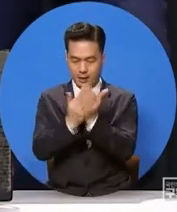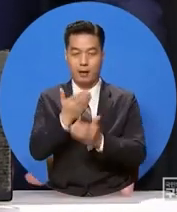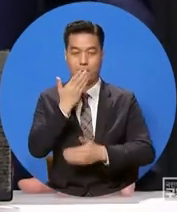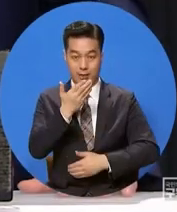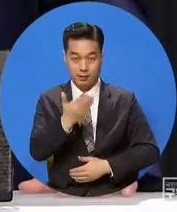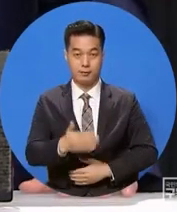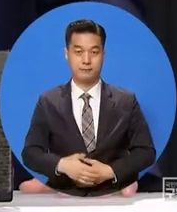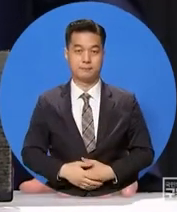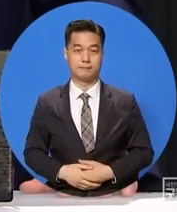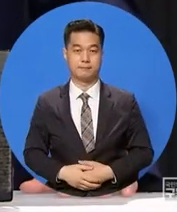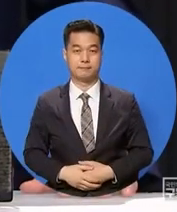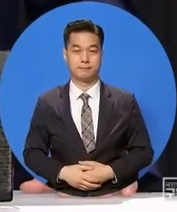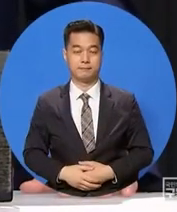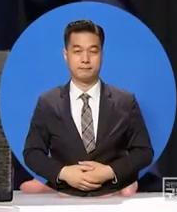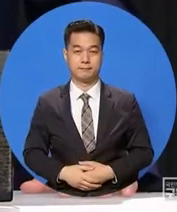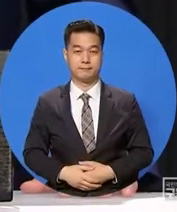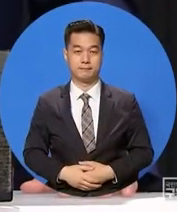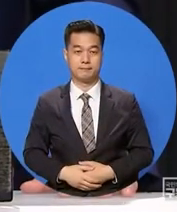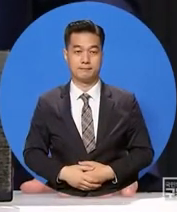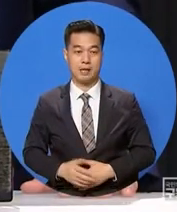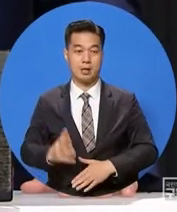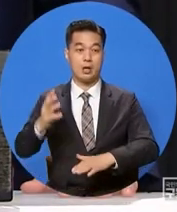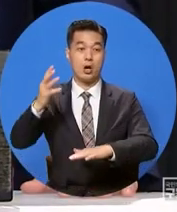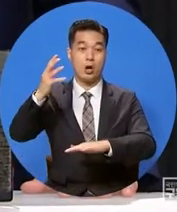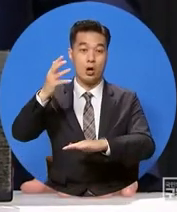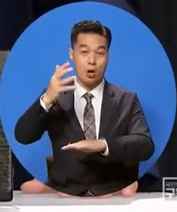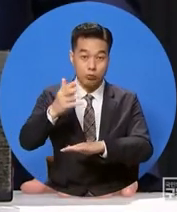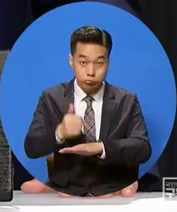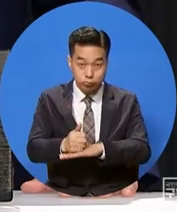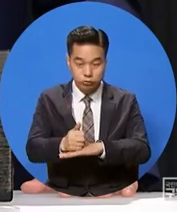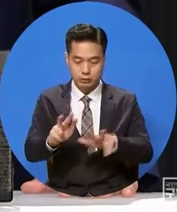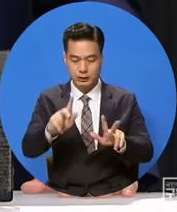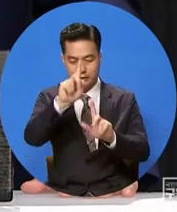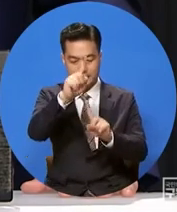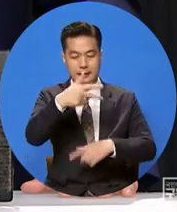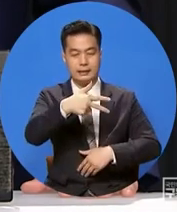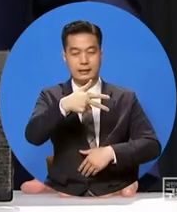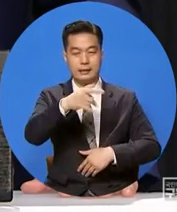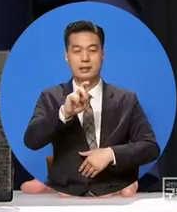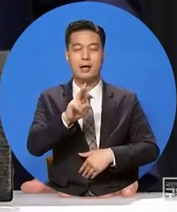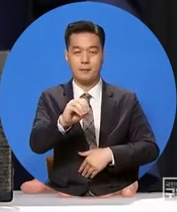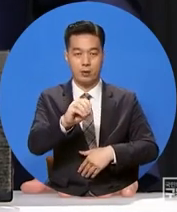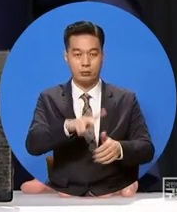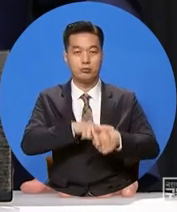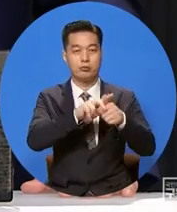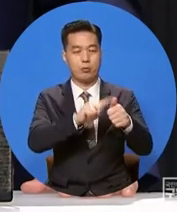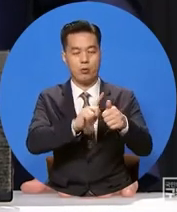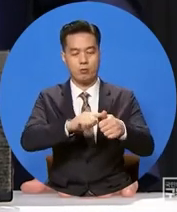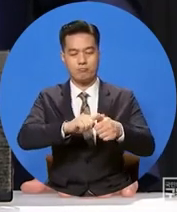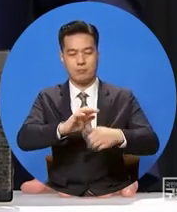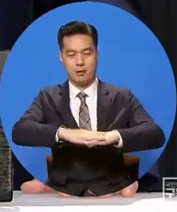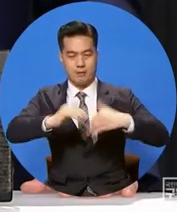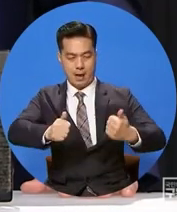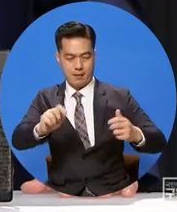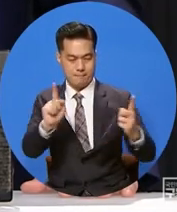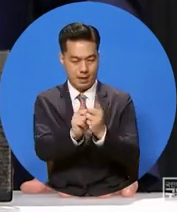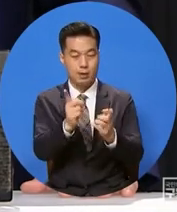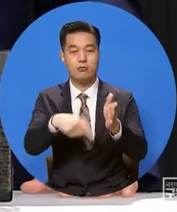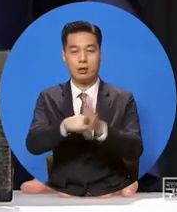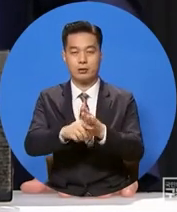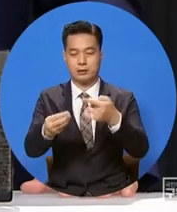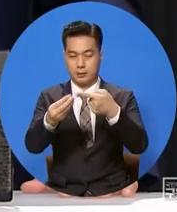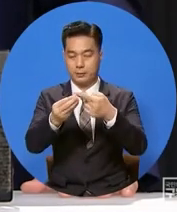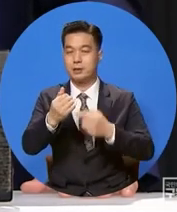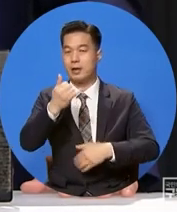주겠습니다. 네네. 결국은 이재명 후보 네. 상대하려면 제일 첫째가